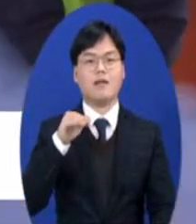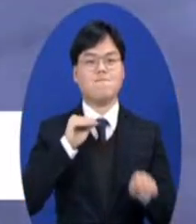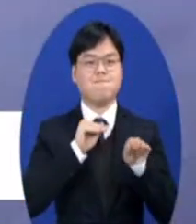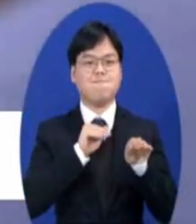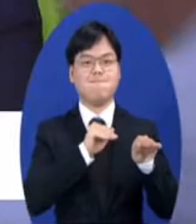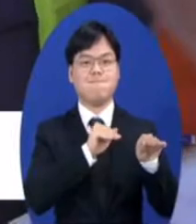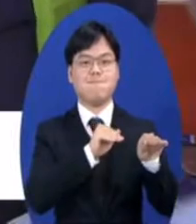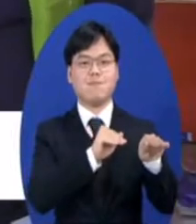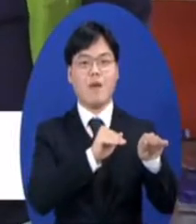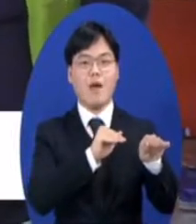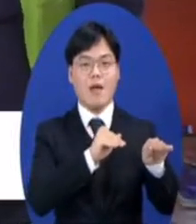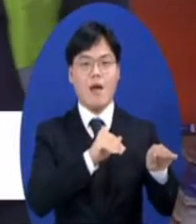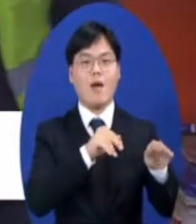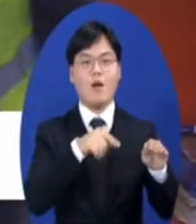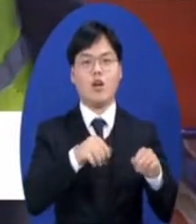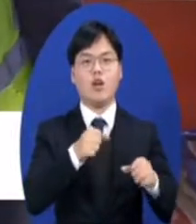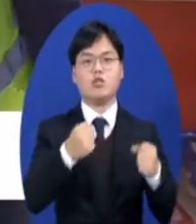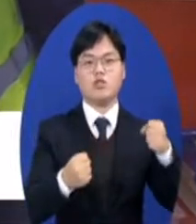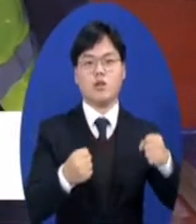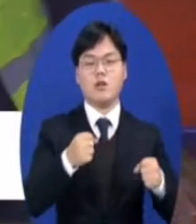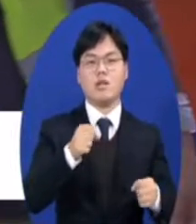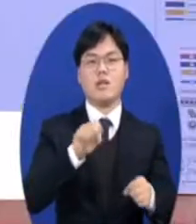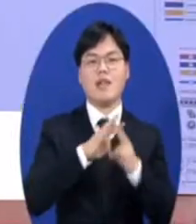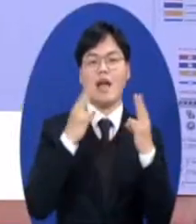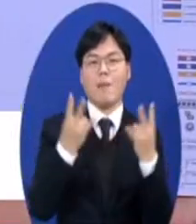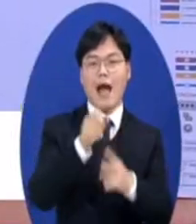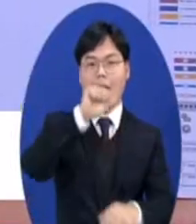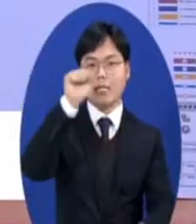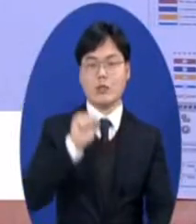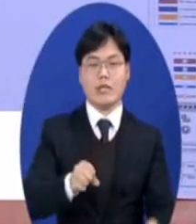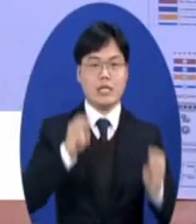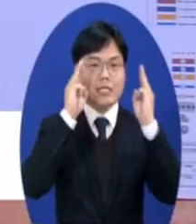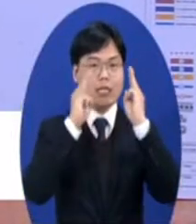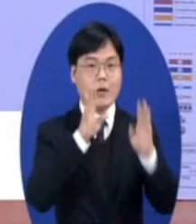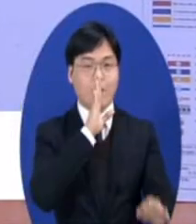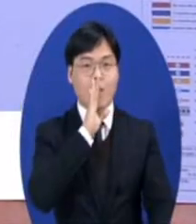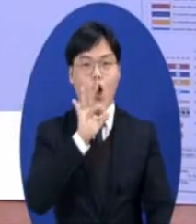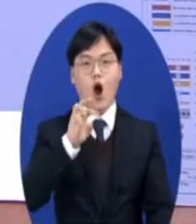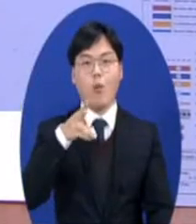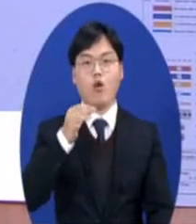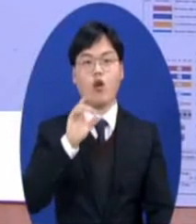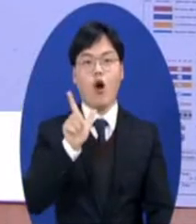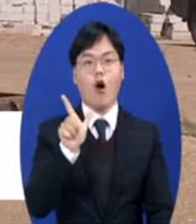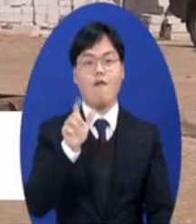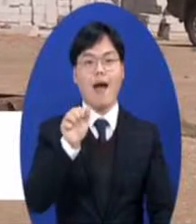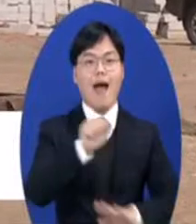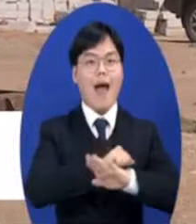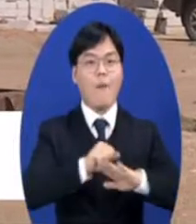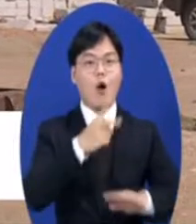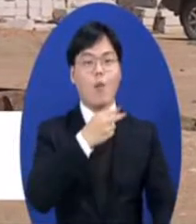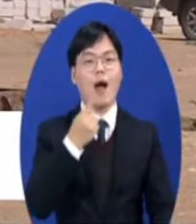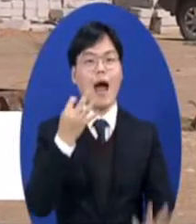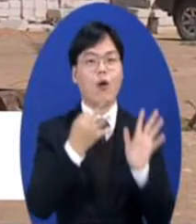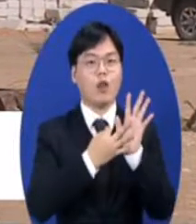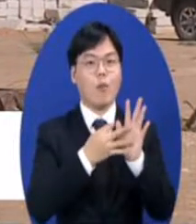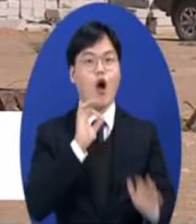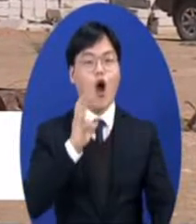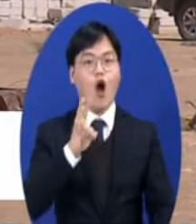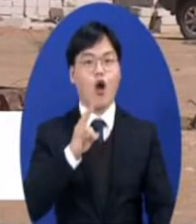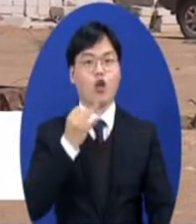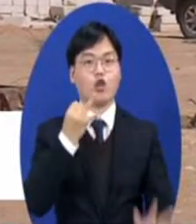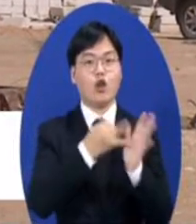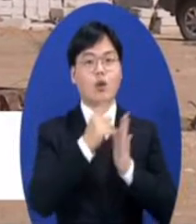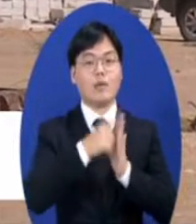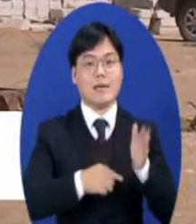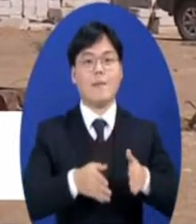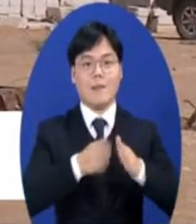урт дараалал, эмх замбраагүй байдал, жолооч нарын нийгмийн асуудлыг шийдвэрлэхээр Өмнөгов аймгийн цогцлсийн суманд 2018 оны 7-р сараас барьж эхэлсэн юм